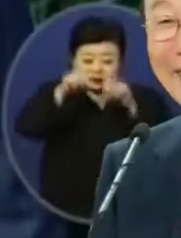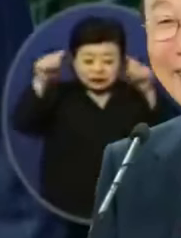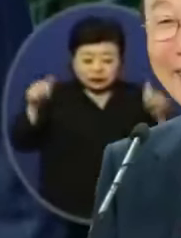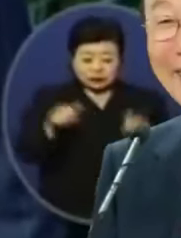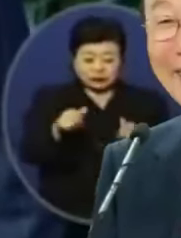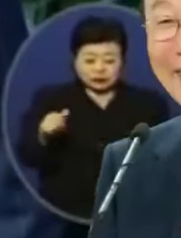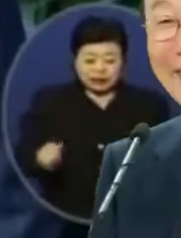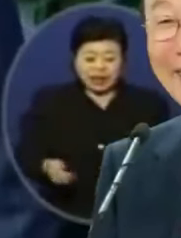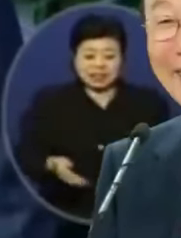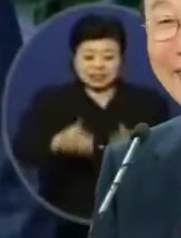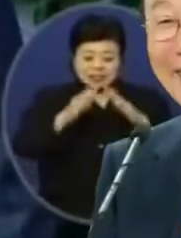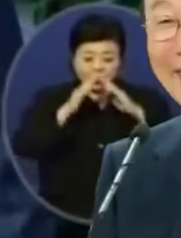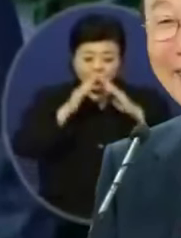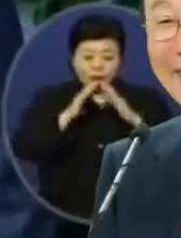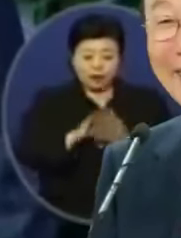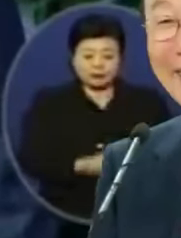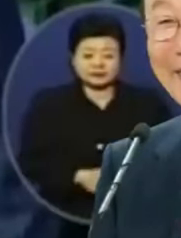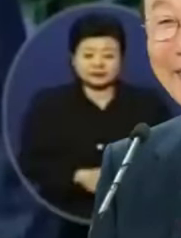우상을 세워놓고